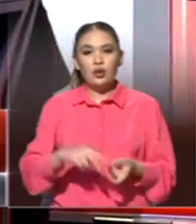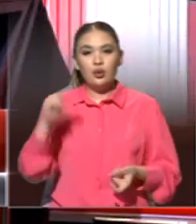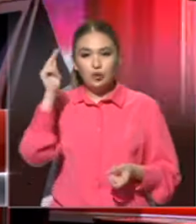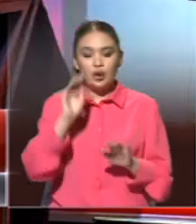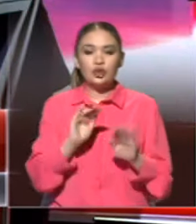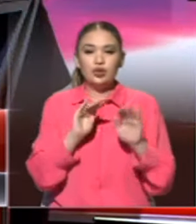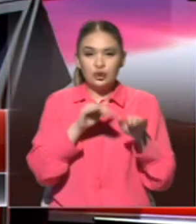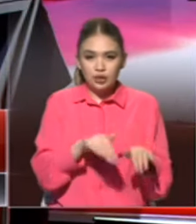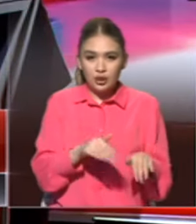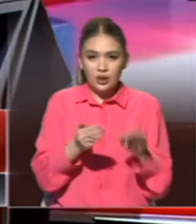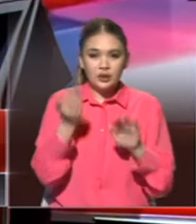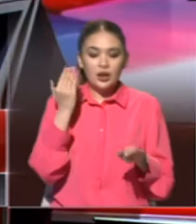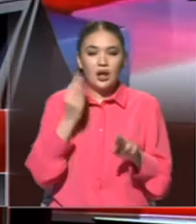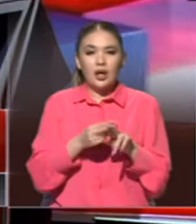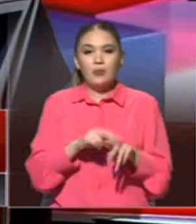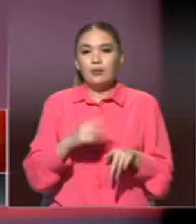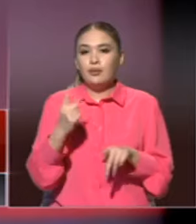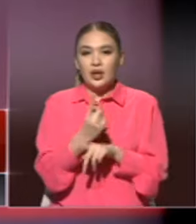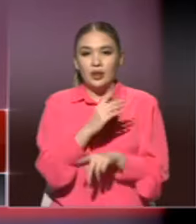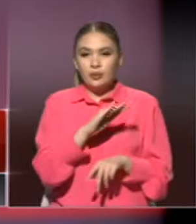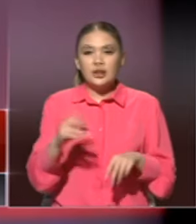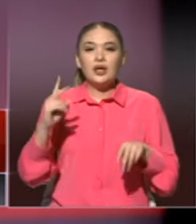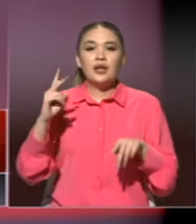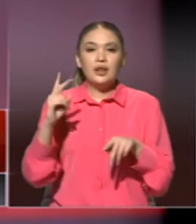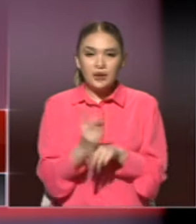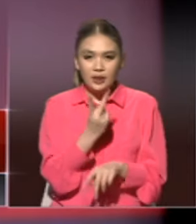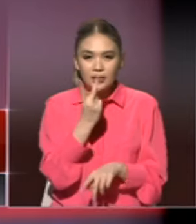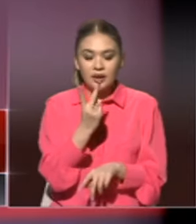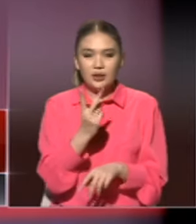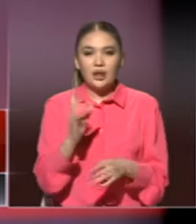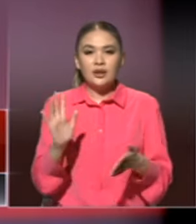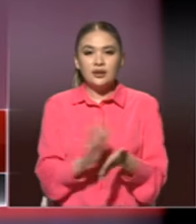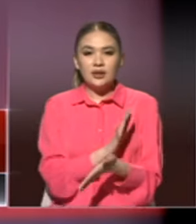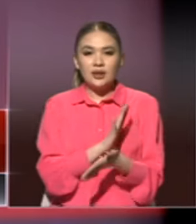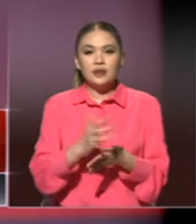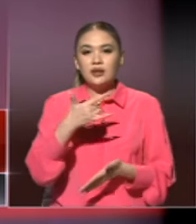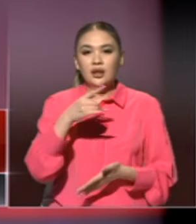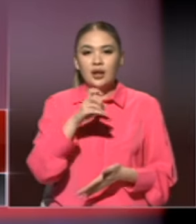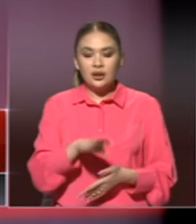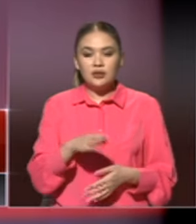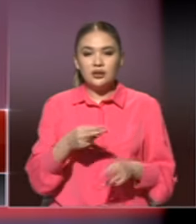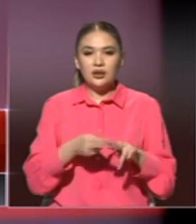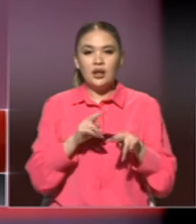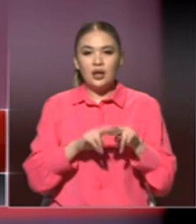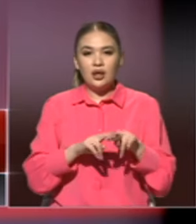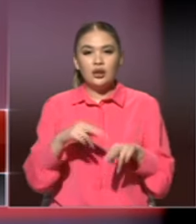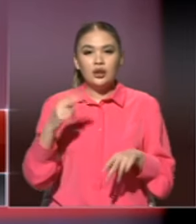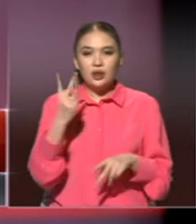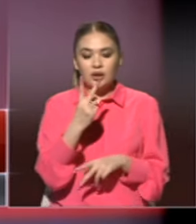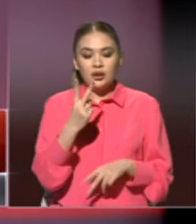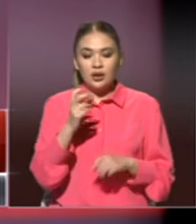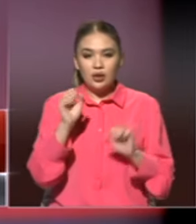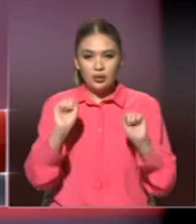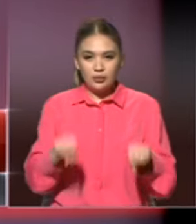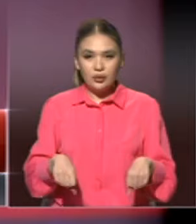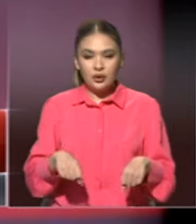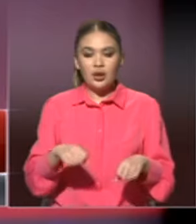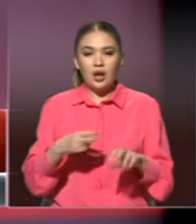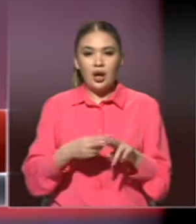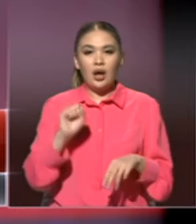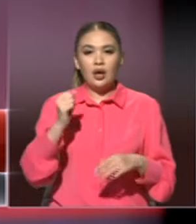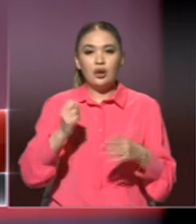кезінде бір емес екі рет беріліп отырғаны, яғни тегін грантқа түсу үшін оқушыда екі мүмкіндік бар. Оған дейін ақылы